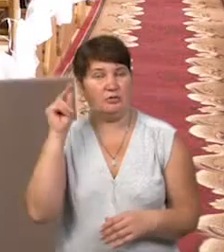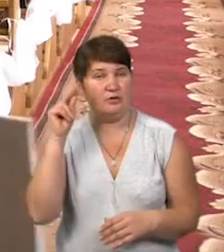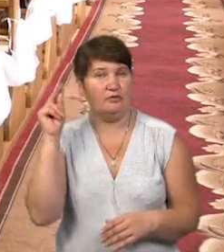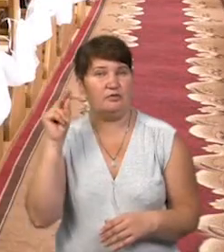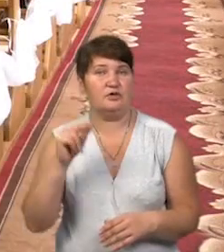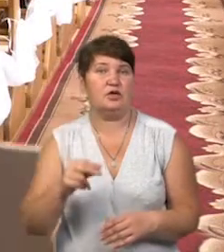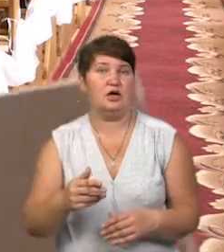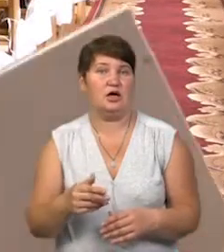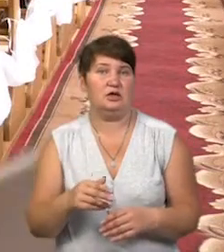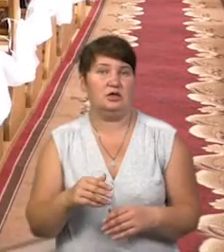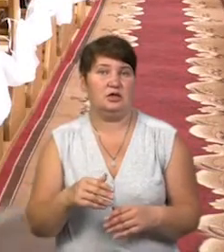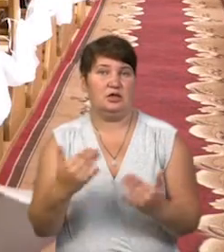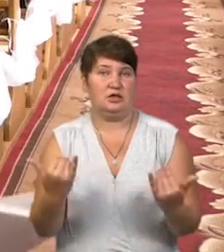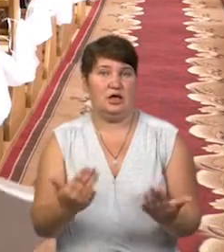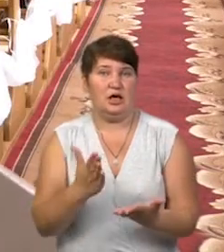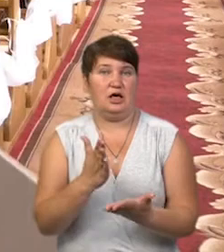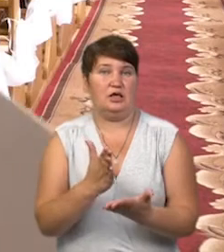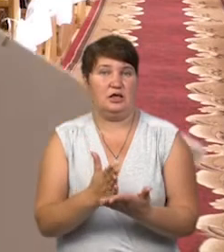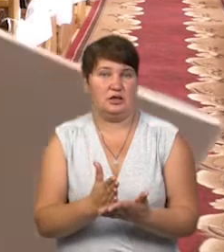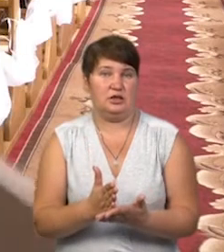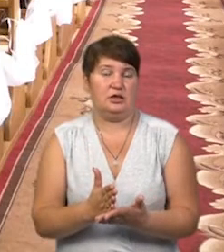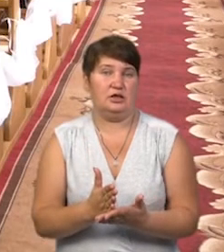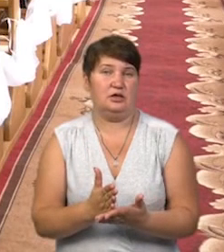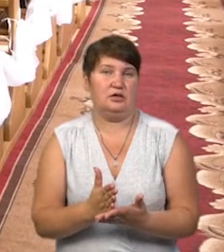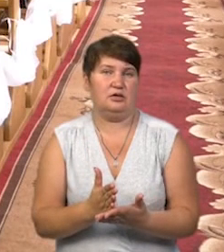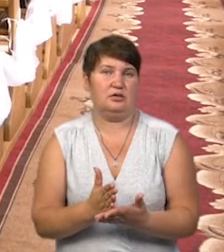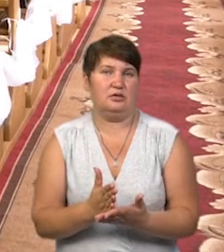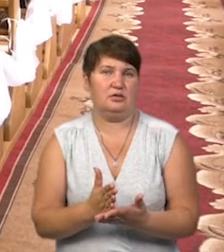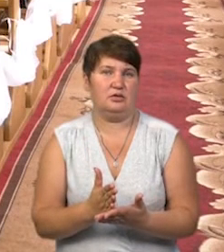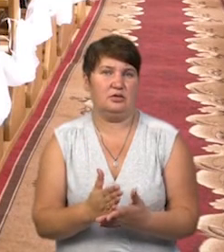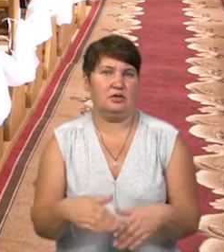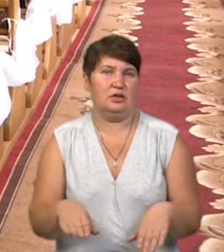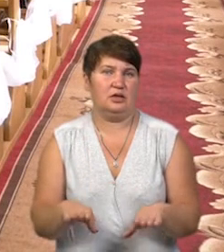нас зараз є назначений єпископ помічничий на